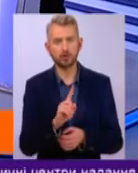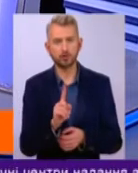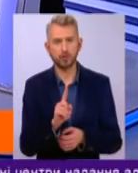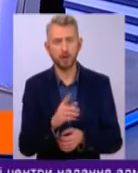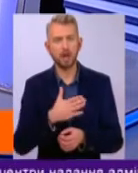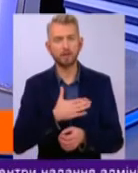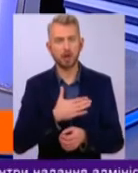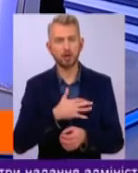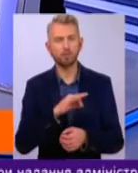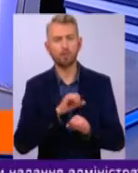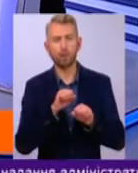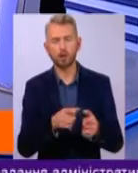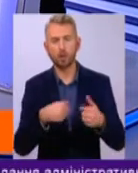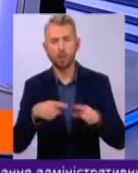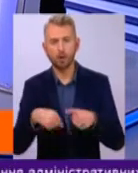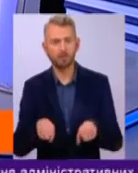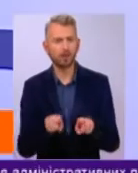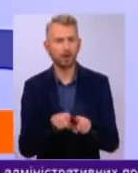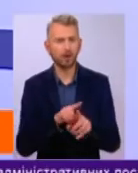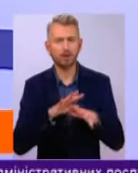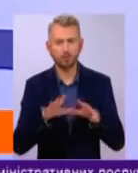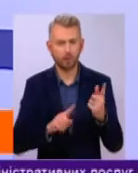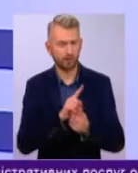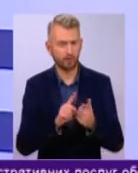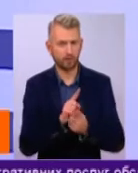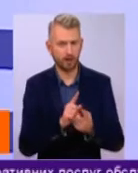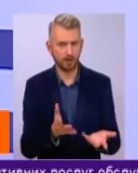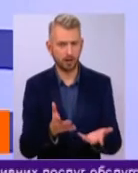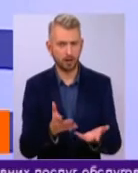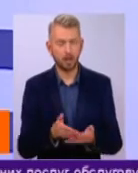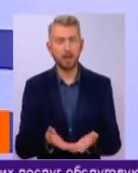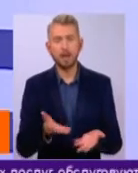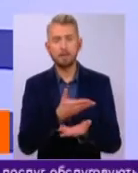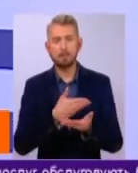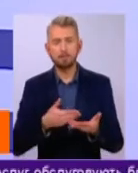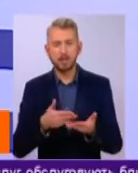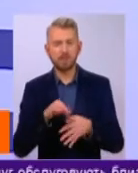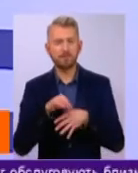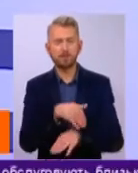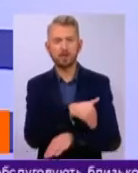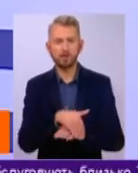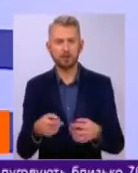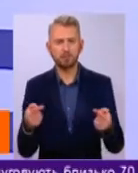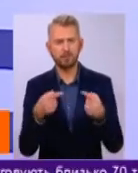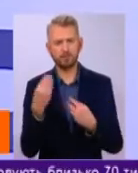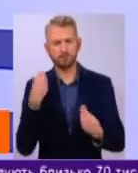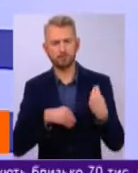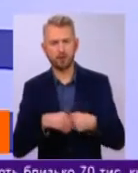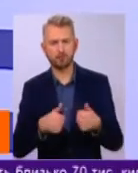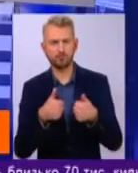в наших правоохоронних органах, як такої, не відбулося взагалі реформування. Тобто ми вивели на вулиці певних одягнутих гарних